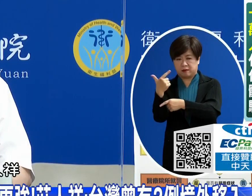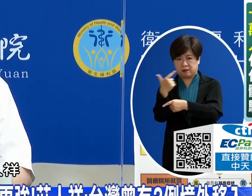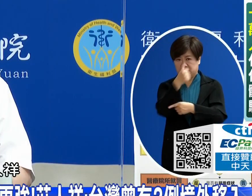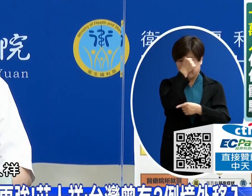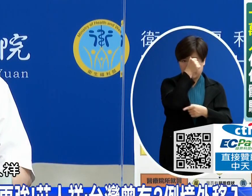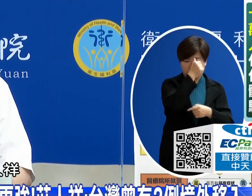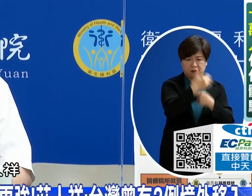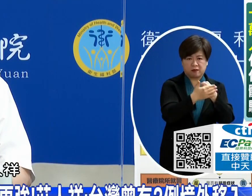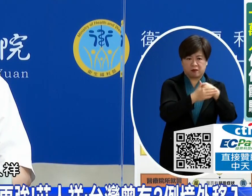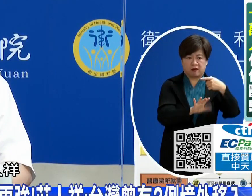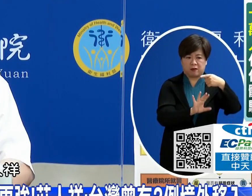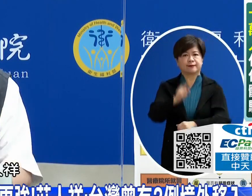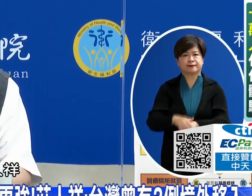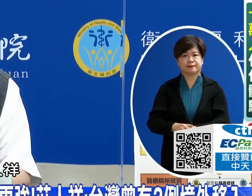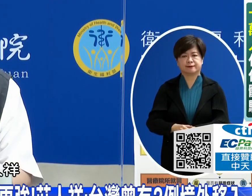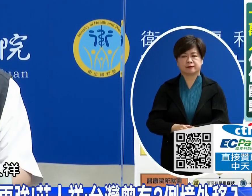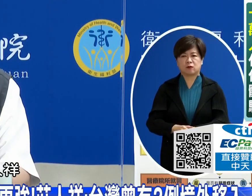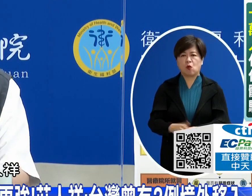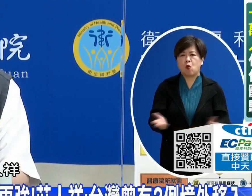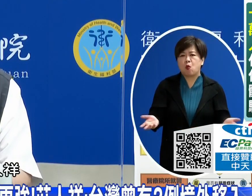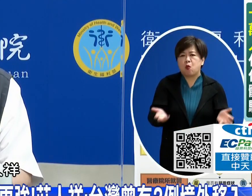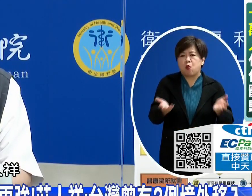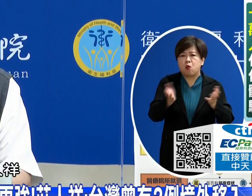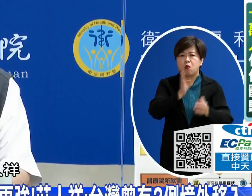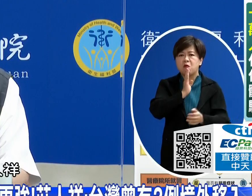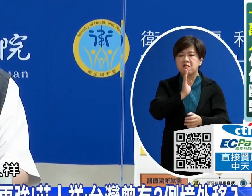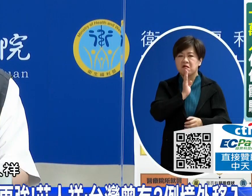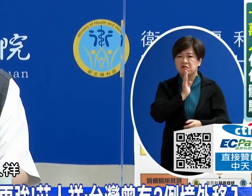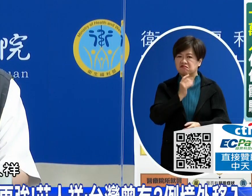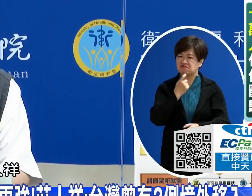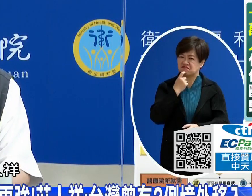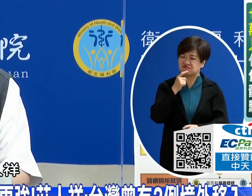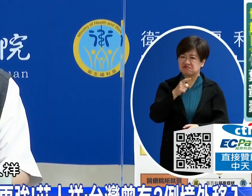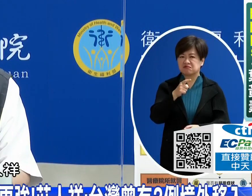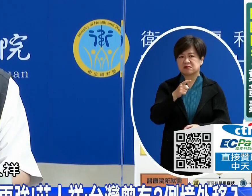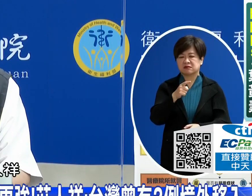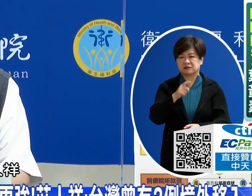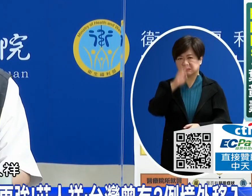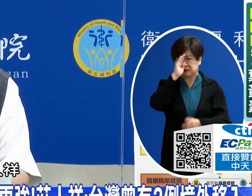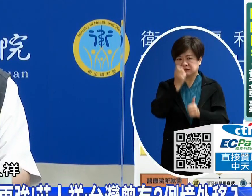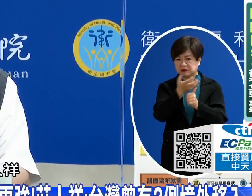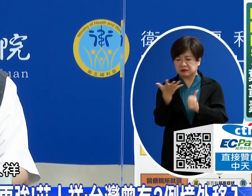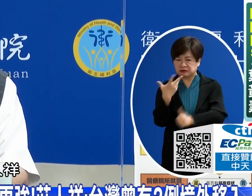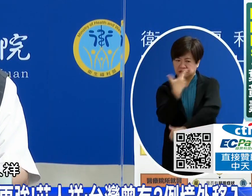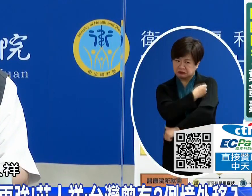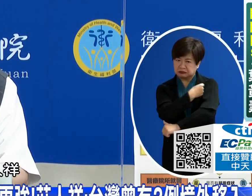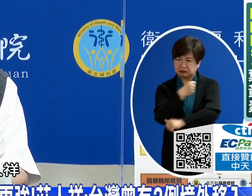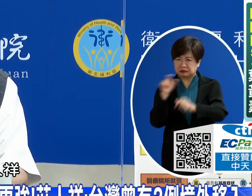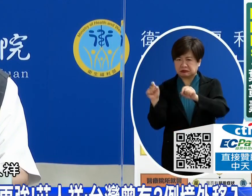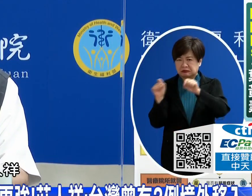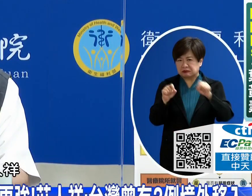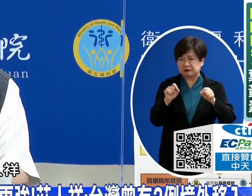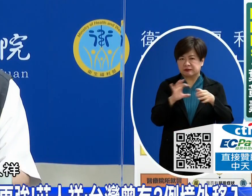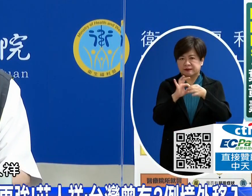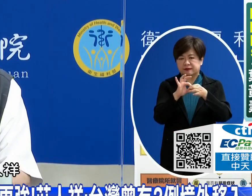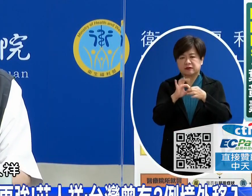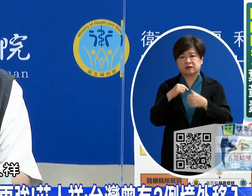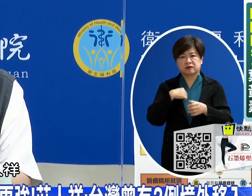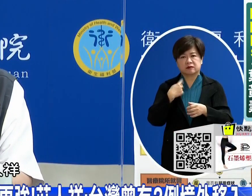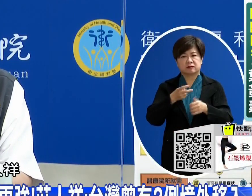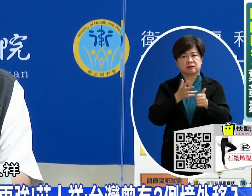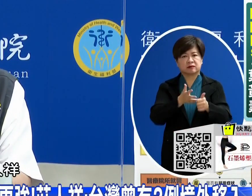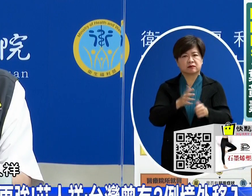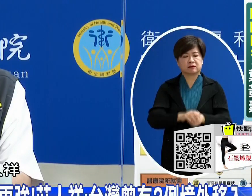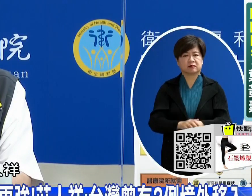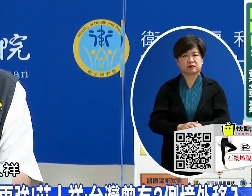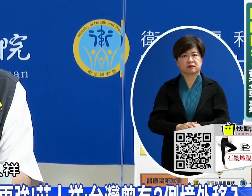变异株是92%啊。我们会针对这个议题，当然还会再请这个我们的ACIP 的专家委员